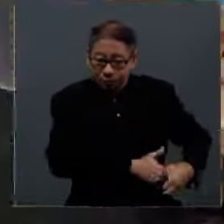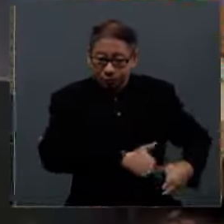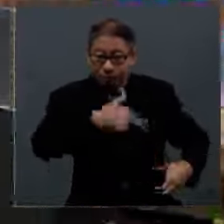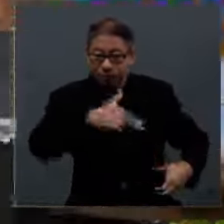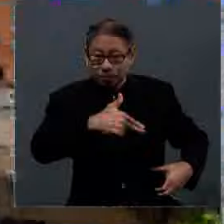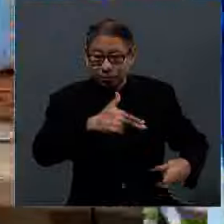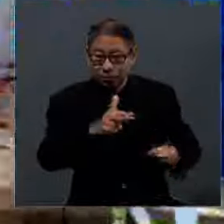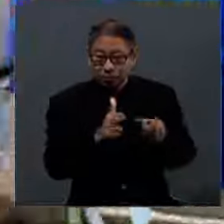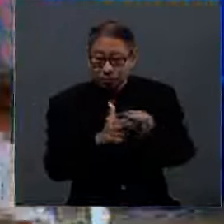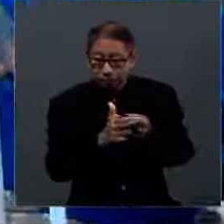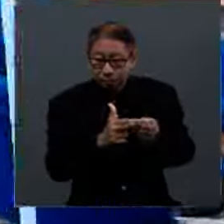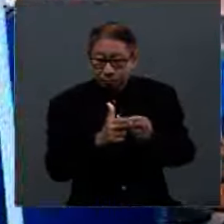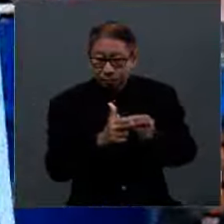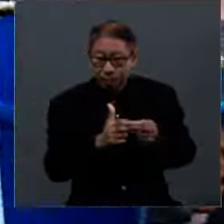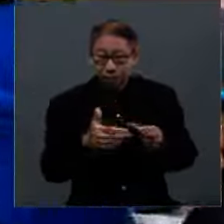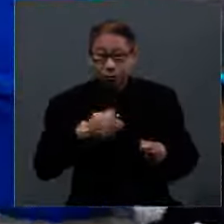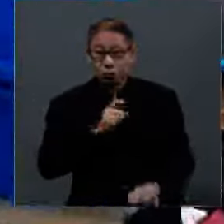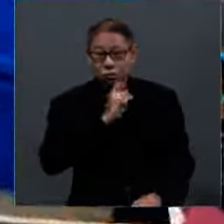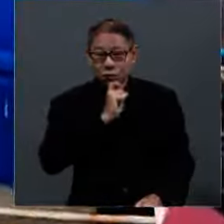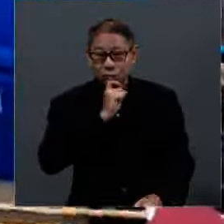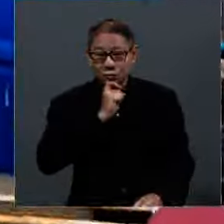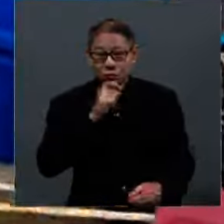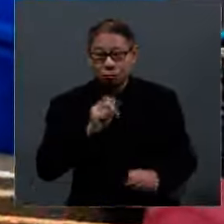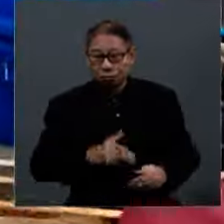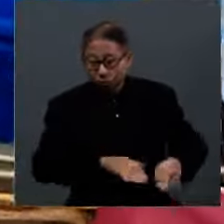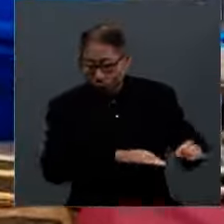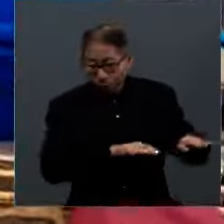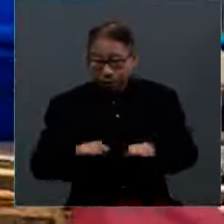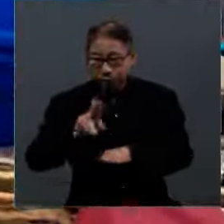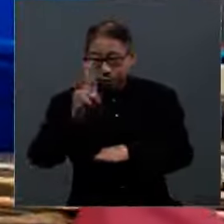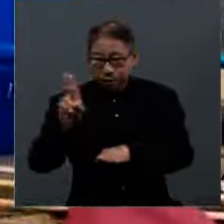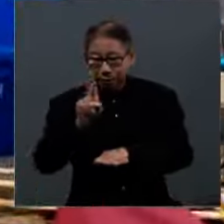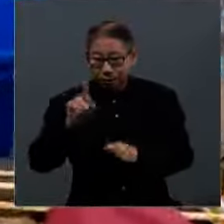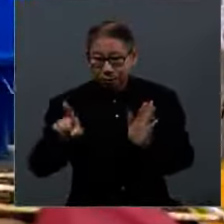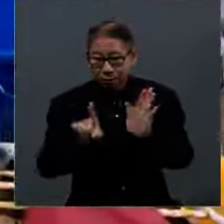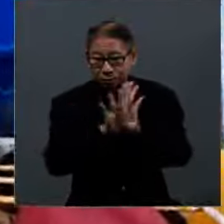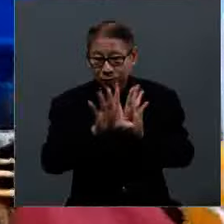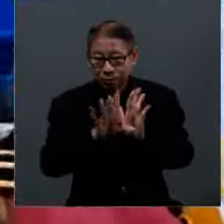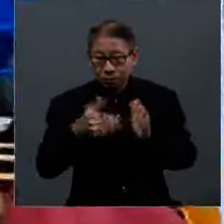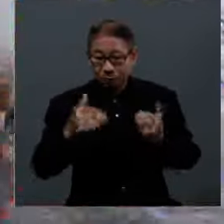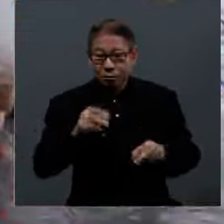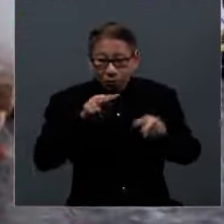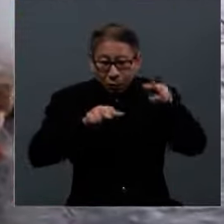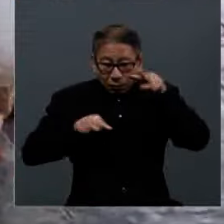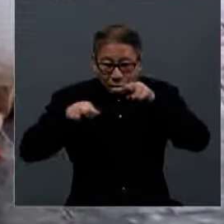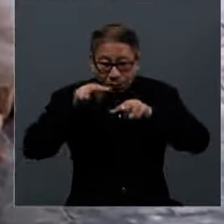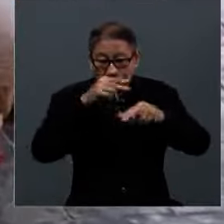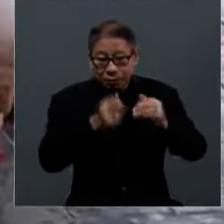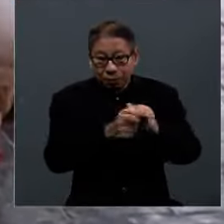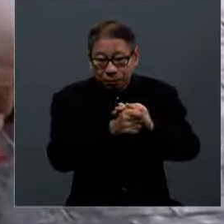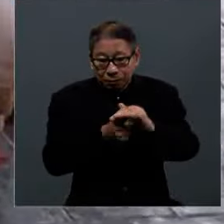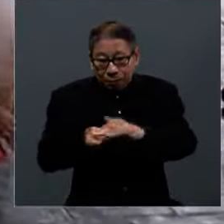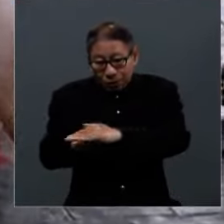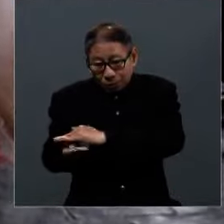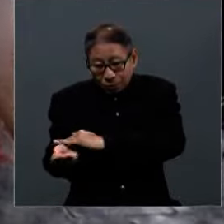นะพร้อมเครื่องกระสุนบรรจุอยู่ในรังเพลิงนะครับพร้อมใช้งานได้อีก 1กระบอกด้วยอืระหว่างตรวจค้นนะครับผู้ต้องหาได้แอบส่ง